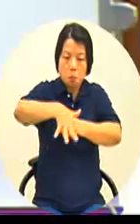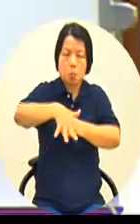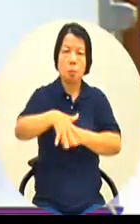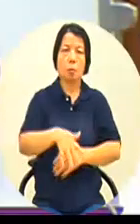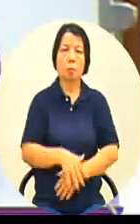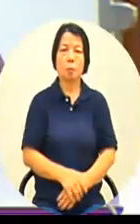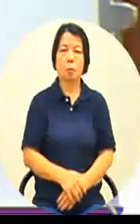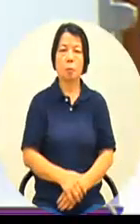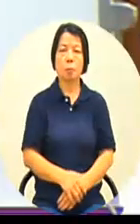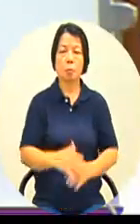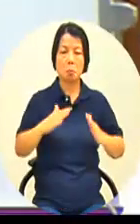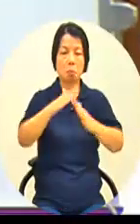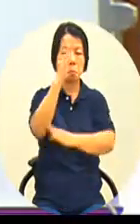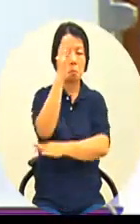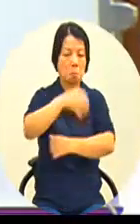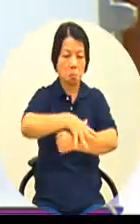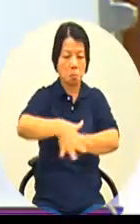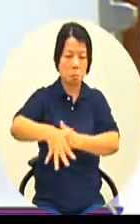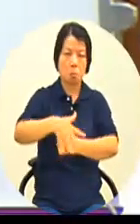各局处